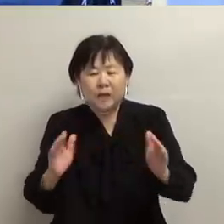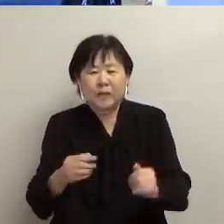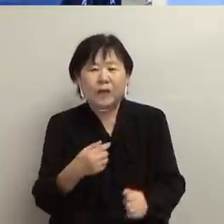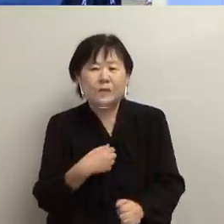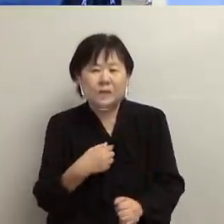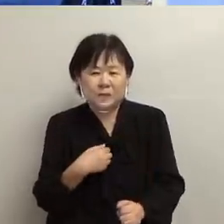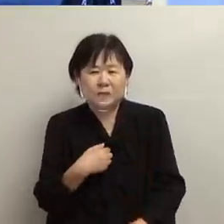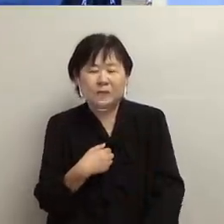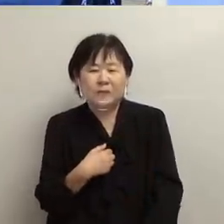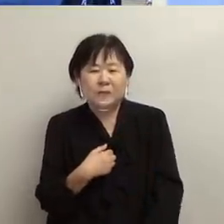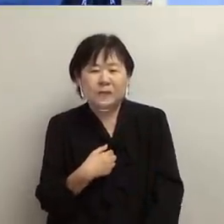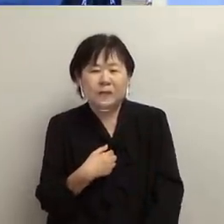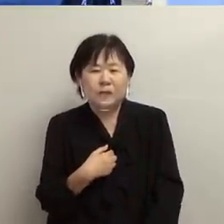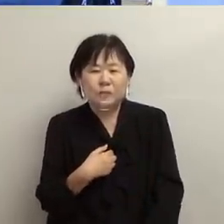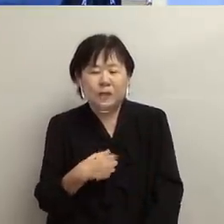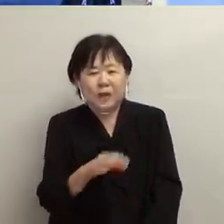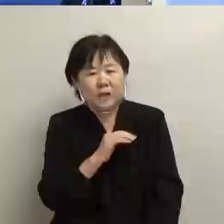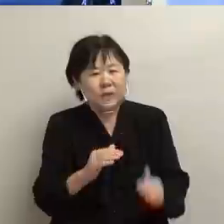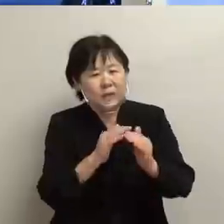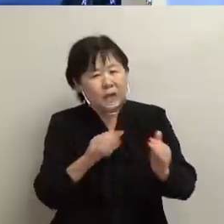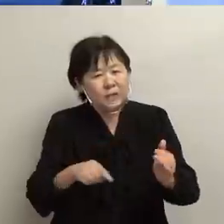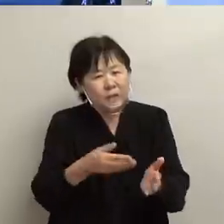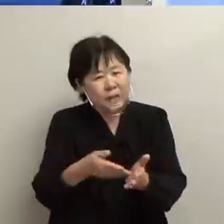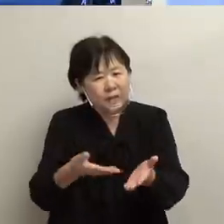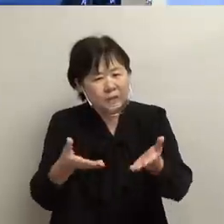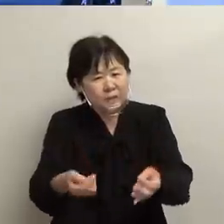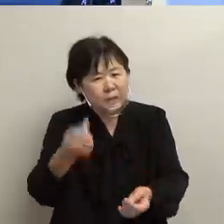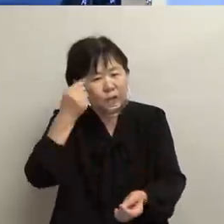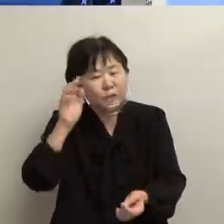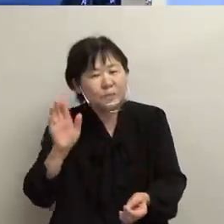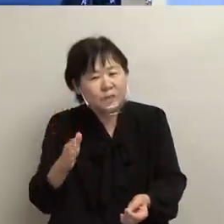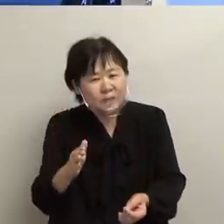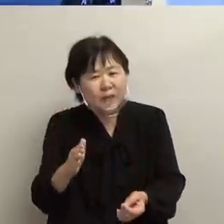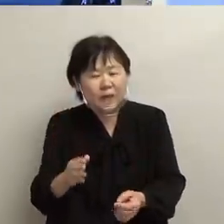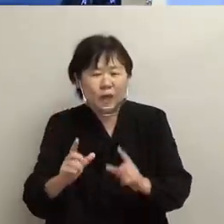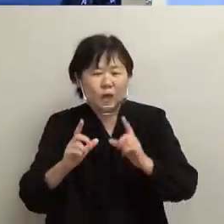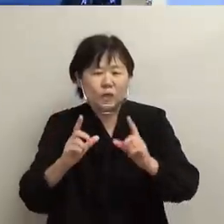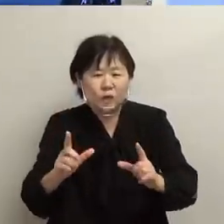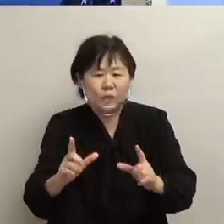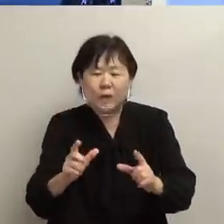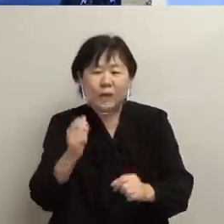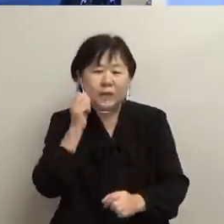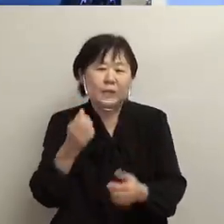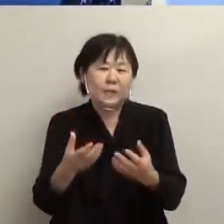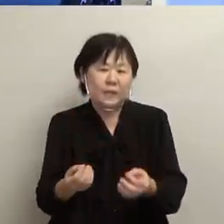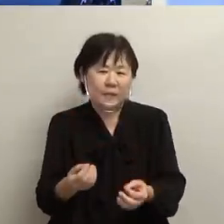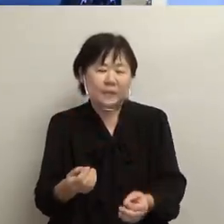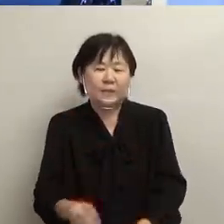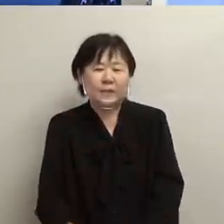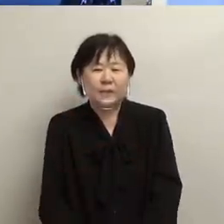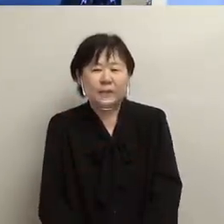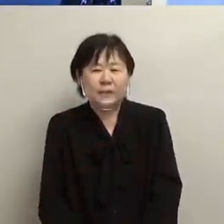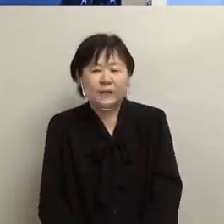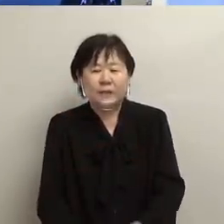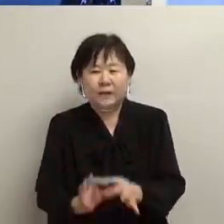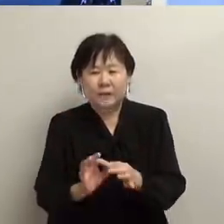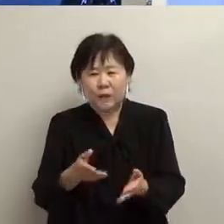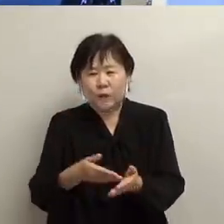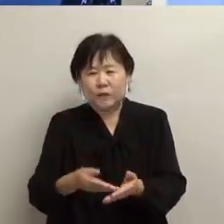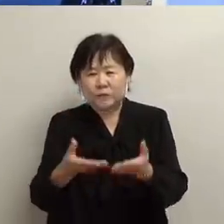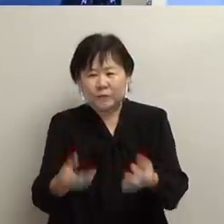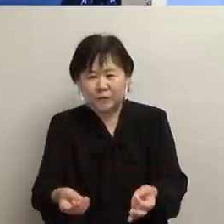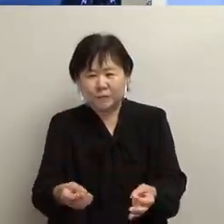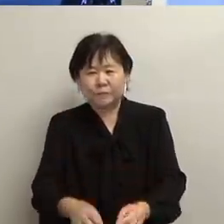直接まああのイン可能量ってかもしれませんけどもあの答弁する機会もなかったのでそれだけちょっと誤解のないように申し上げておきたいと思い